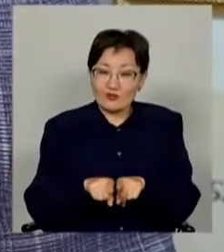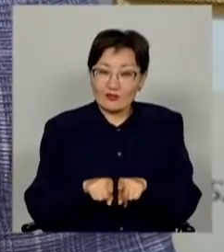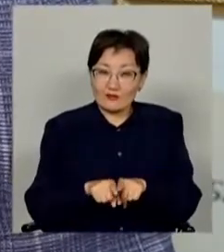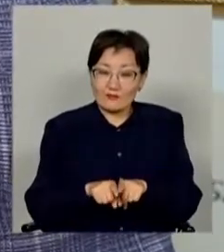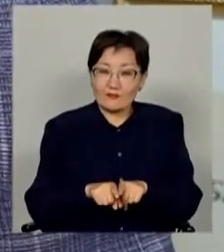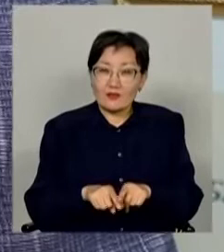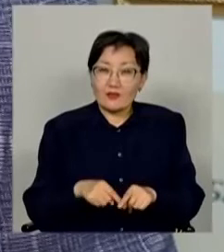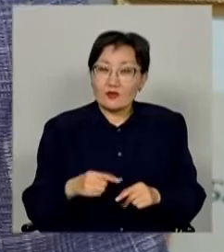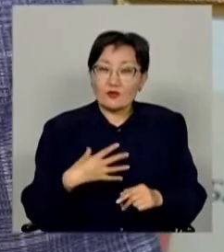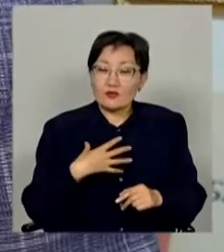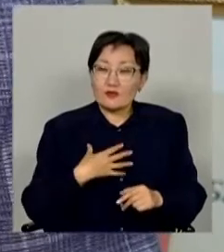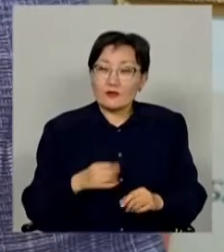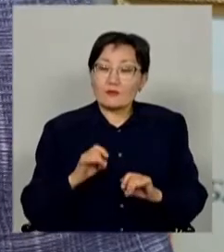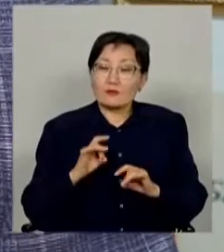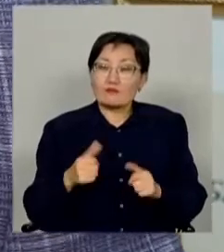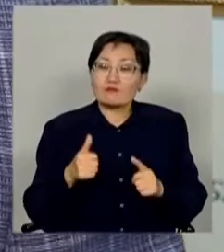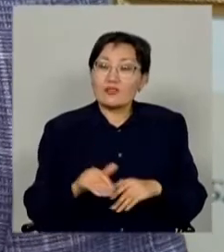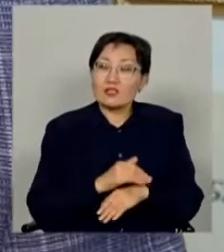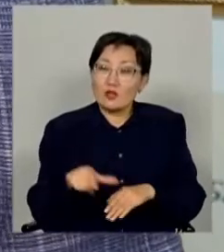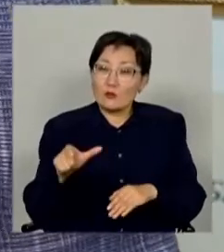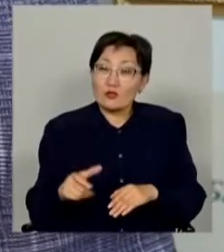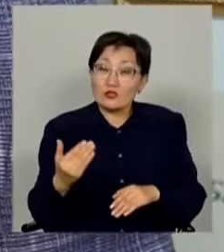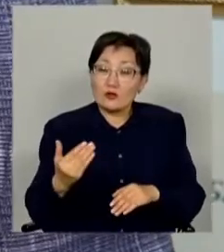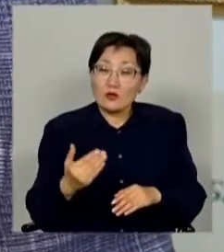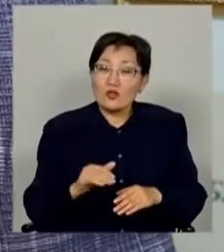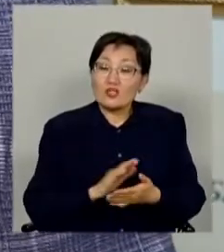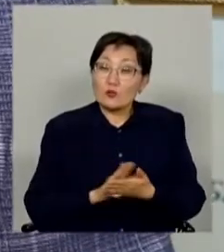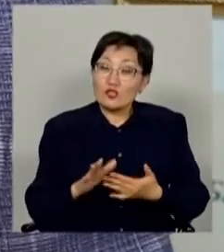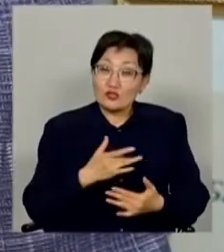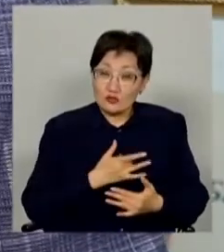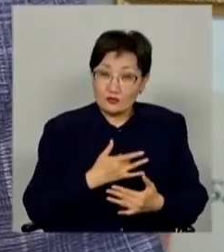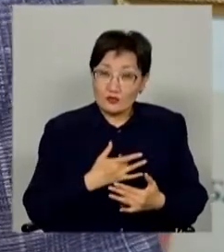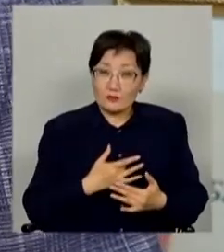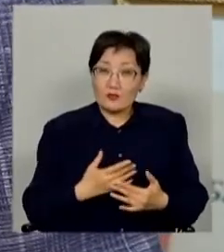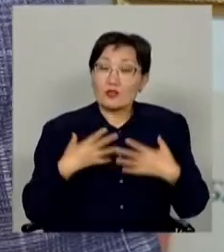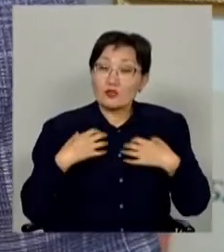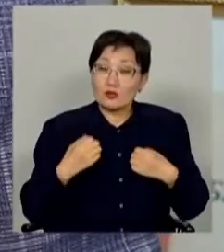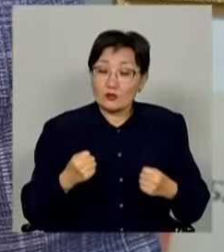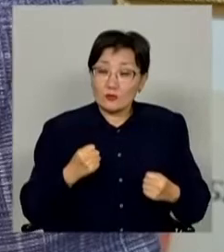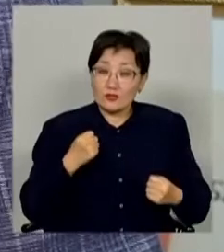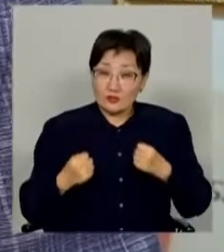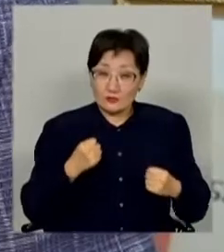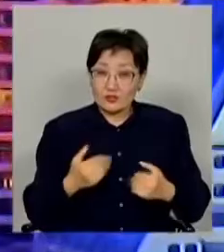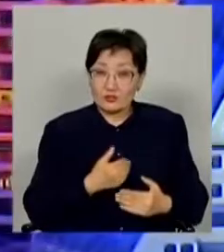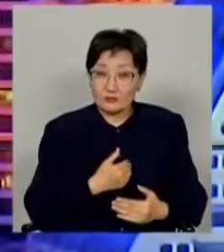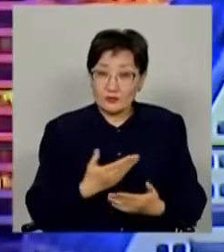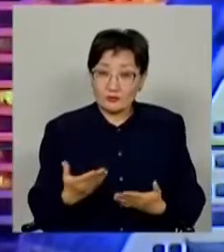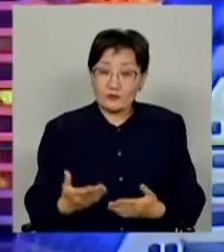жақсы айтулы адам. Сондықтан болса Есағаңға мен шын жүректен амандық тілеймін, денсаулық тілеймін.